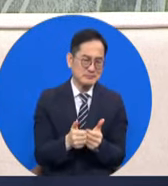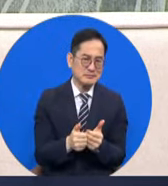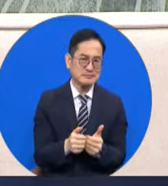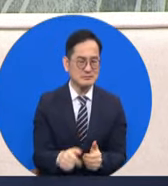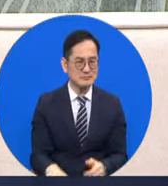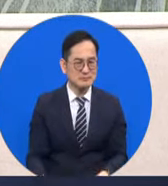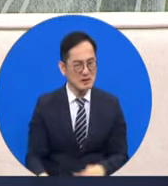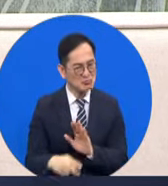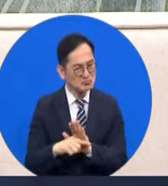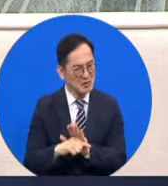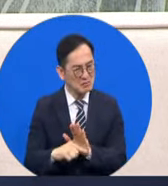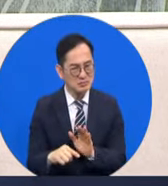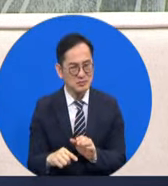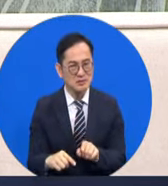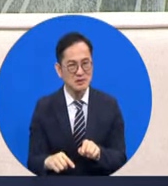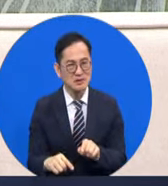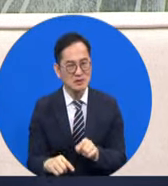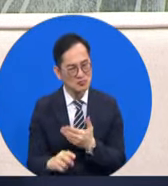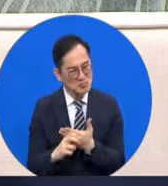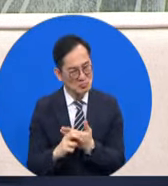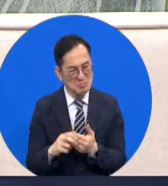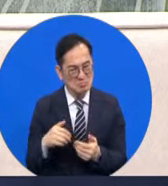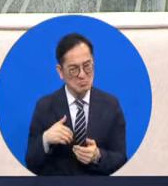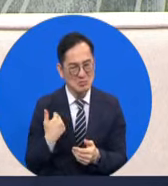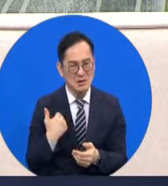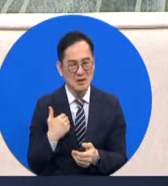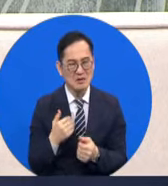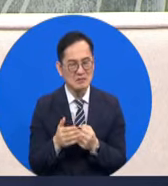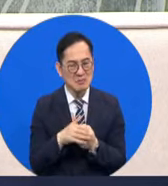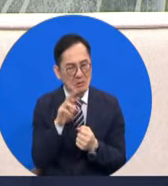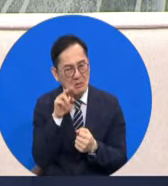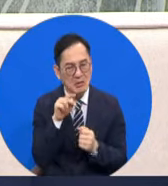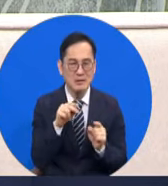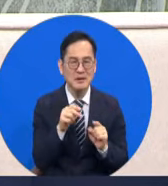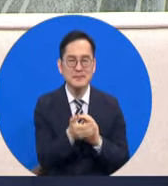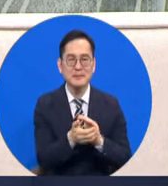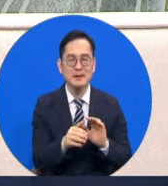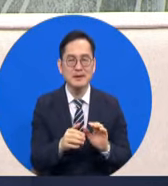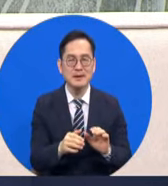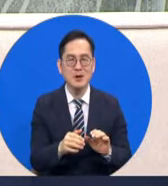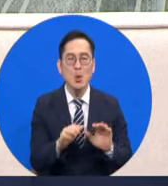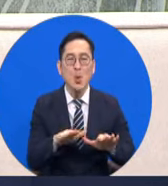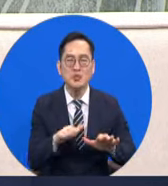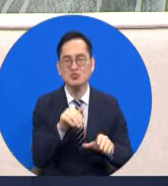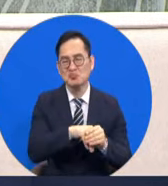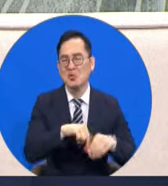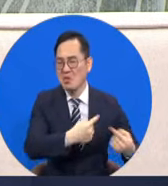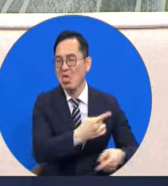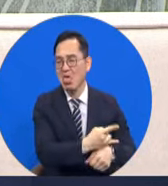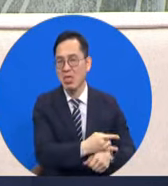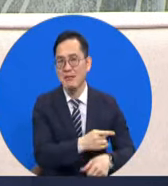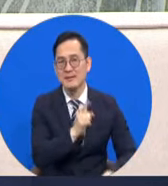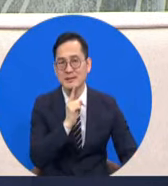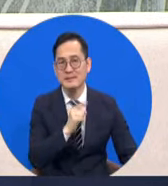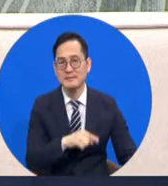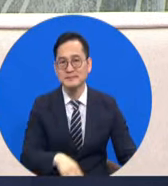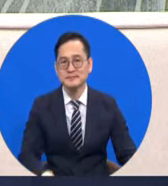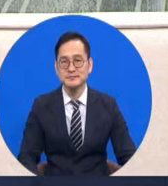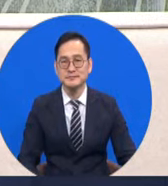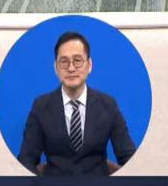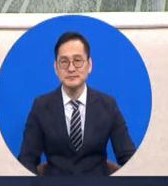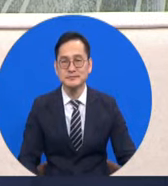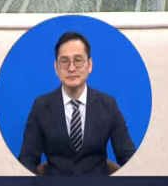좀 있었습니다. 네. 그렇기 때문에 지금 오늘 아침에도 보여지고 있습니다만 어쨌든 그럼에도 불구하고 뭐